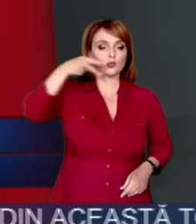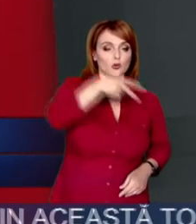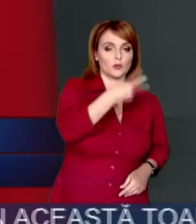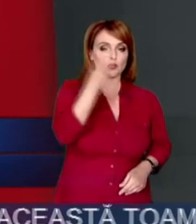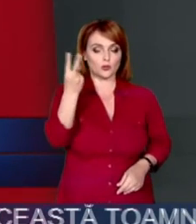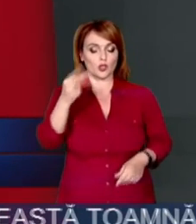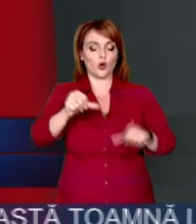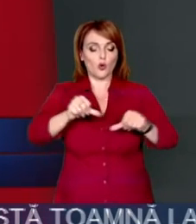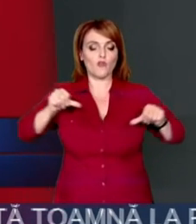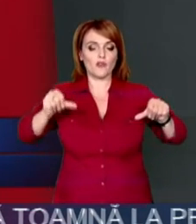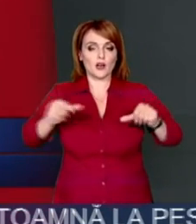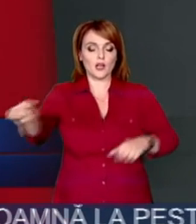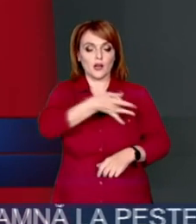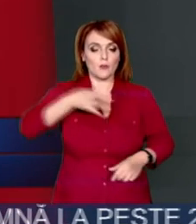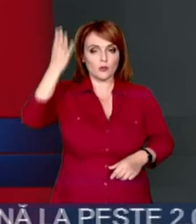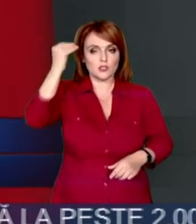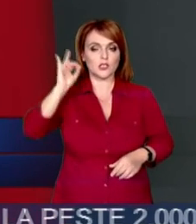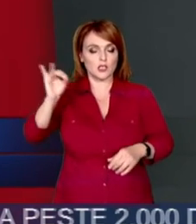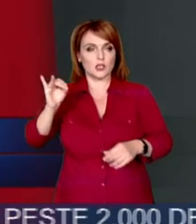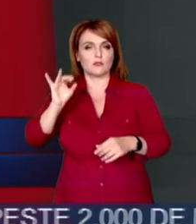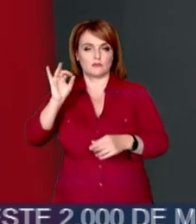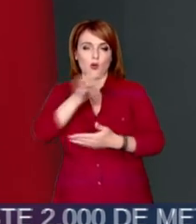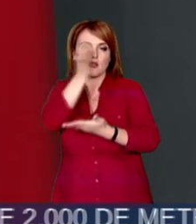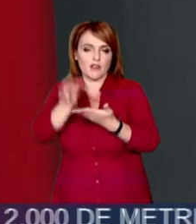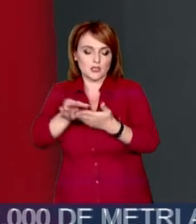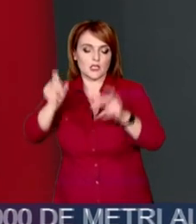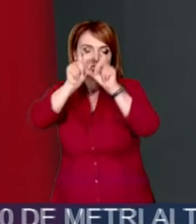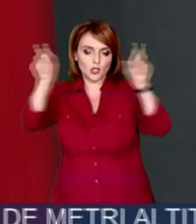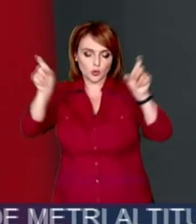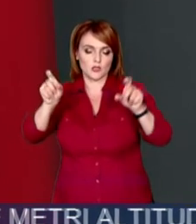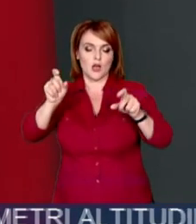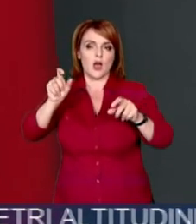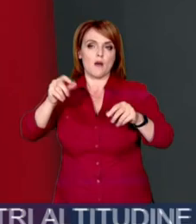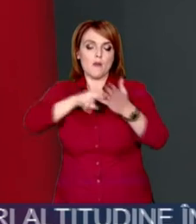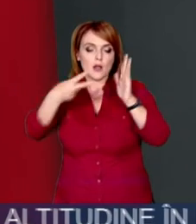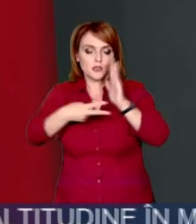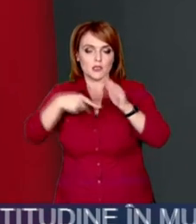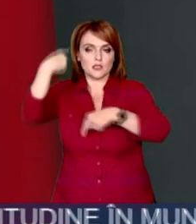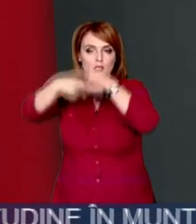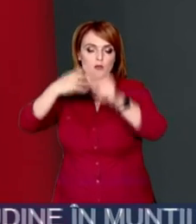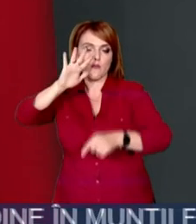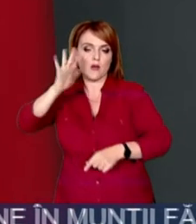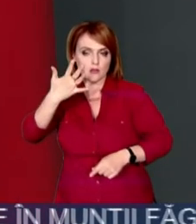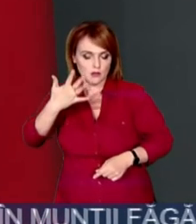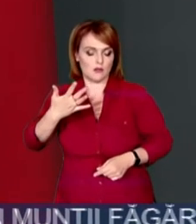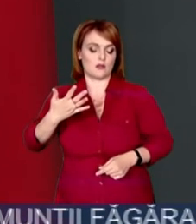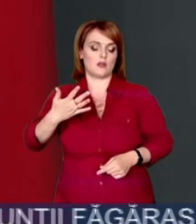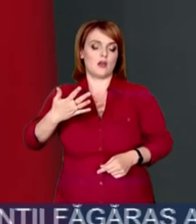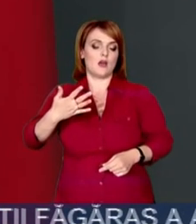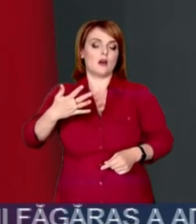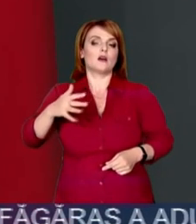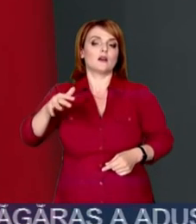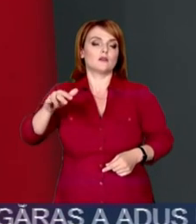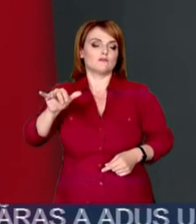Guvernul Republicii Moldova a aprobat programul să mă protejeze copiii pentru următorii 5 ani, unde noi am